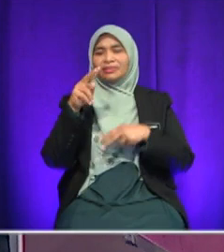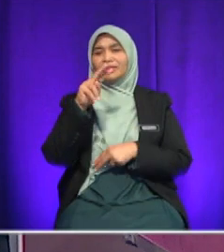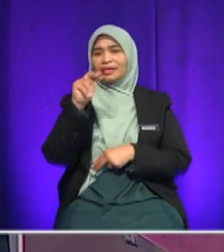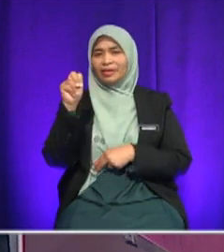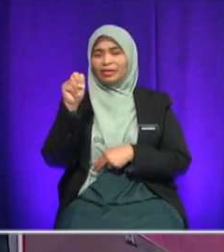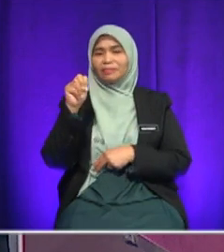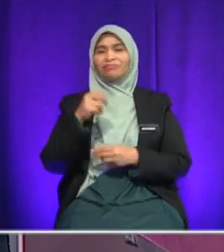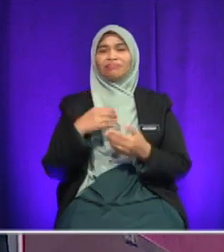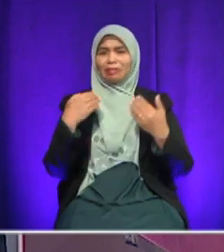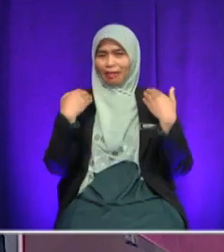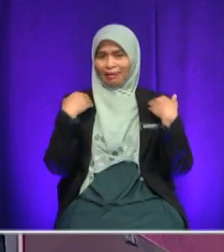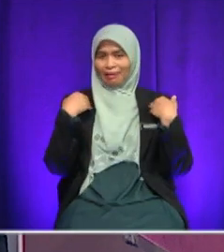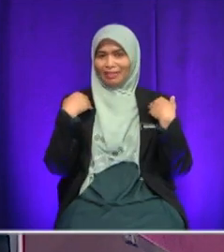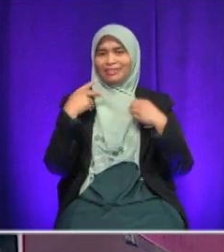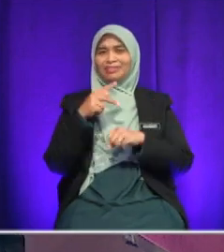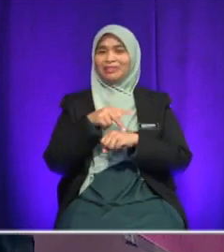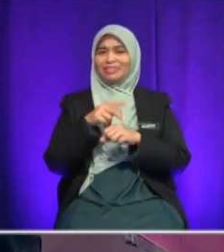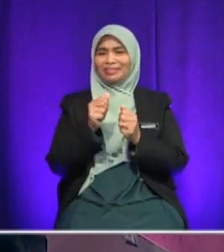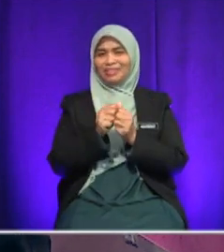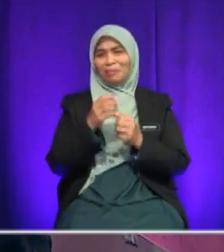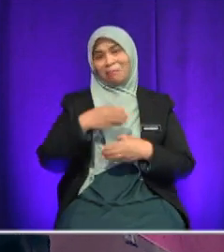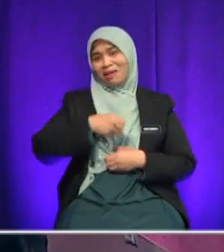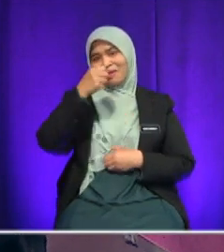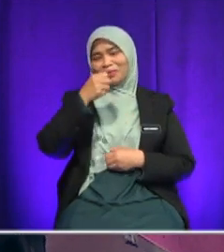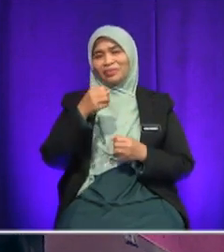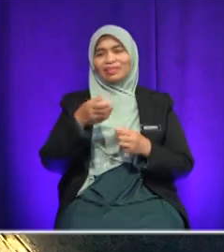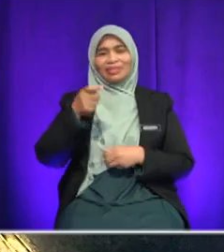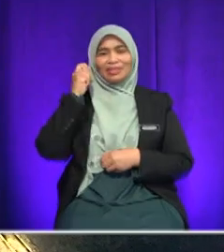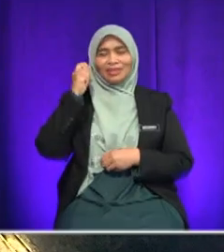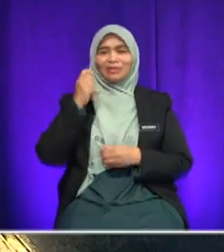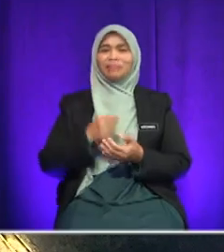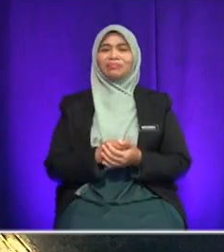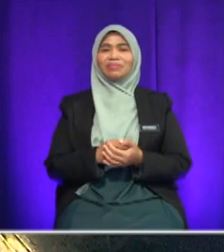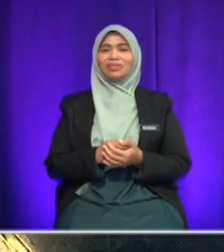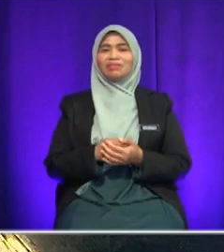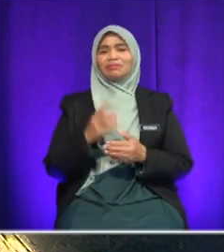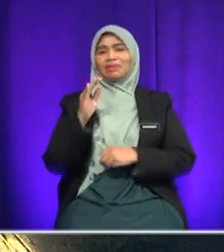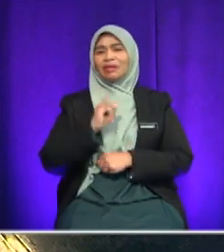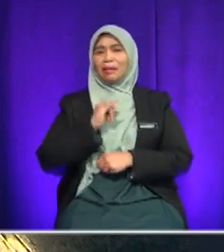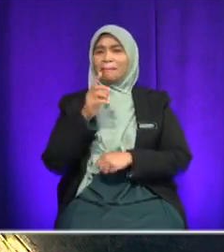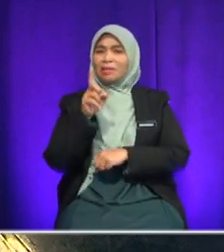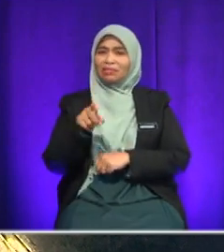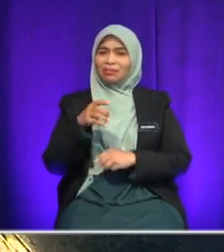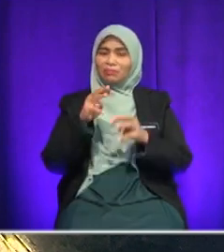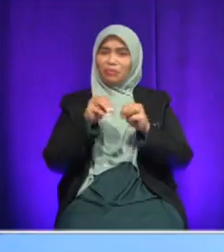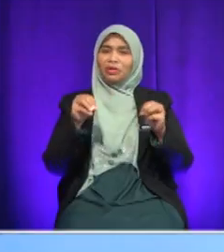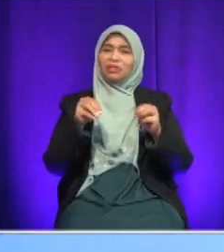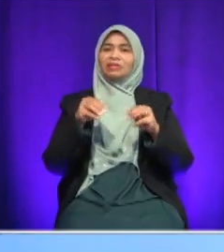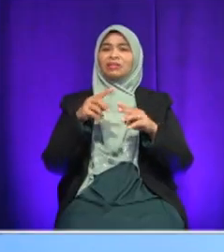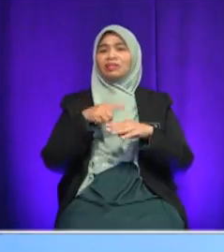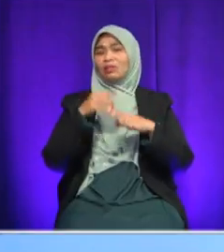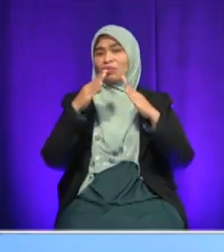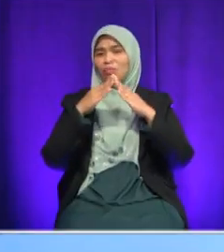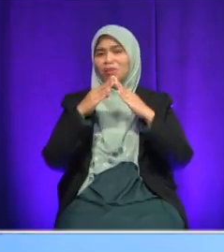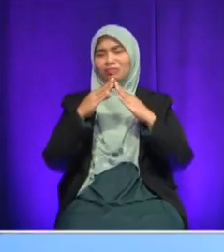kena-mengena dengan payung ada tadi, Cikgu. Ada, memang ada. Ada. Saya rasa sangat menarik ini. Saya pasti murid-murid di rumah tak sabar-sabar juga. Tetapi sebenarnya,